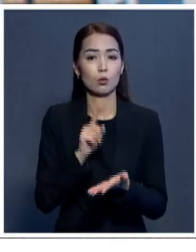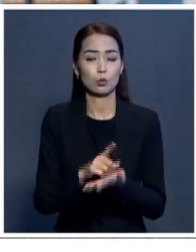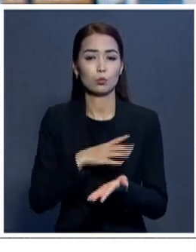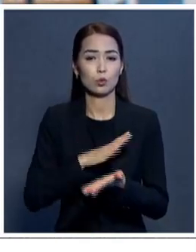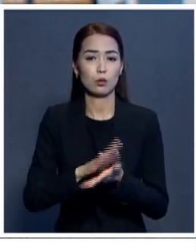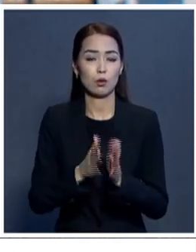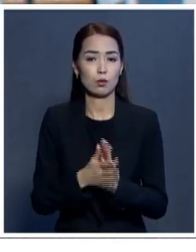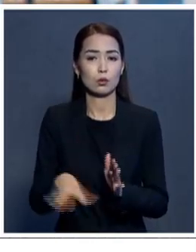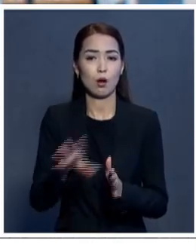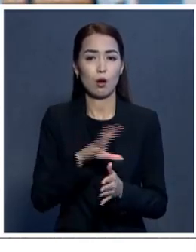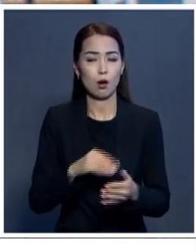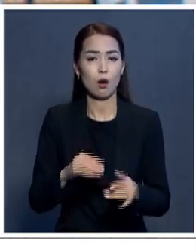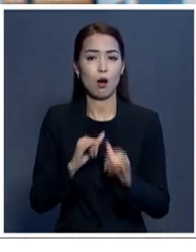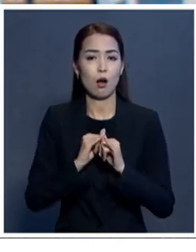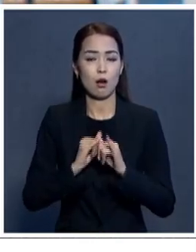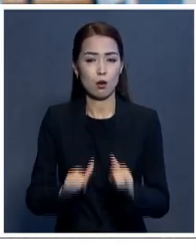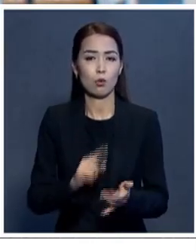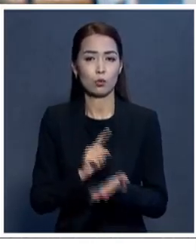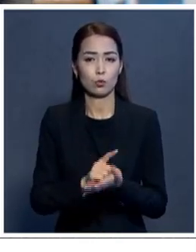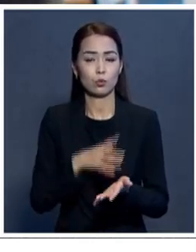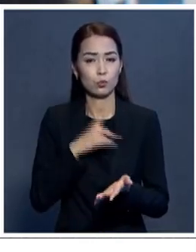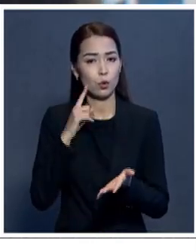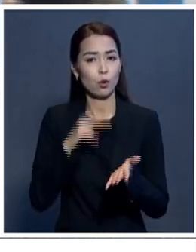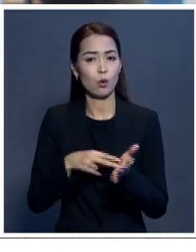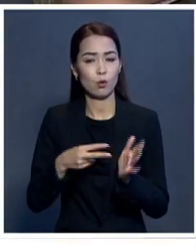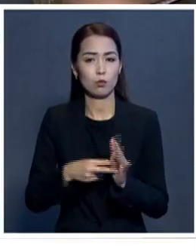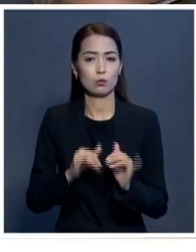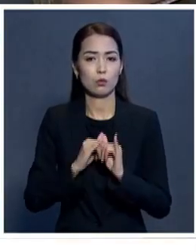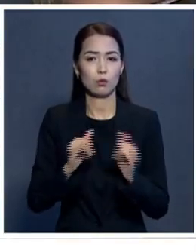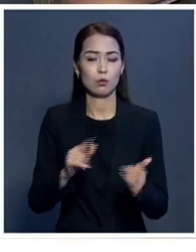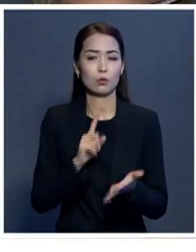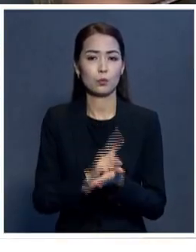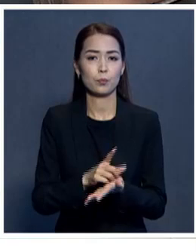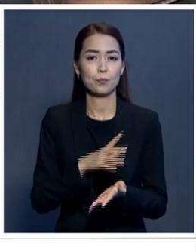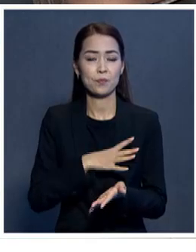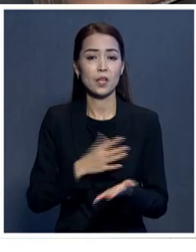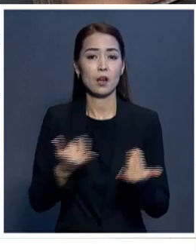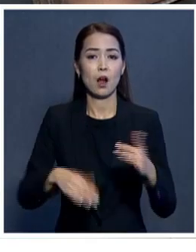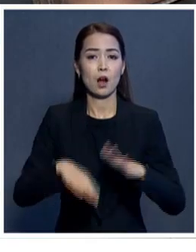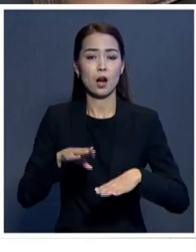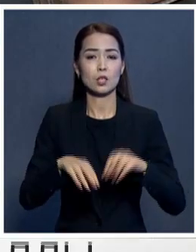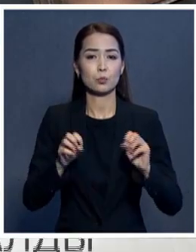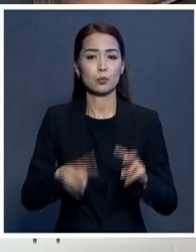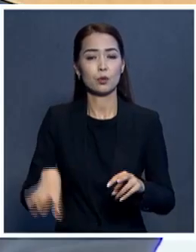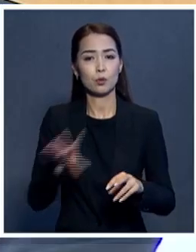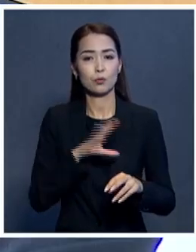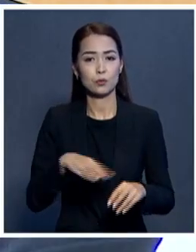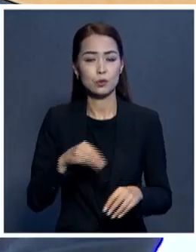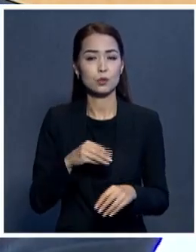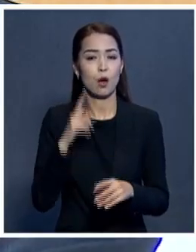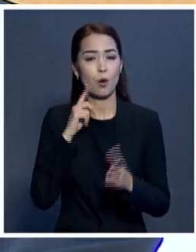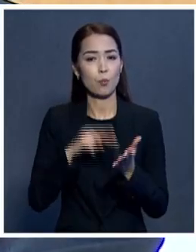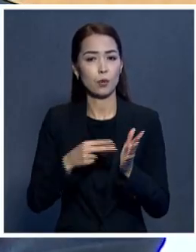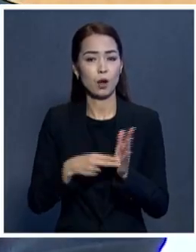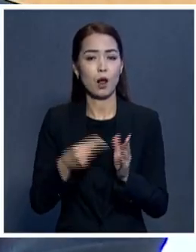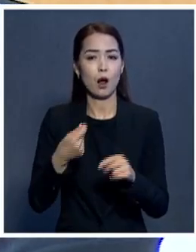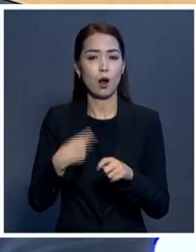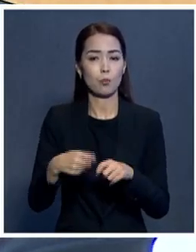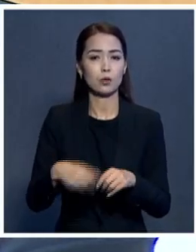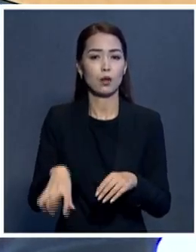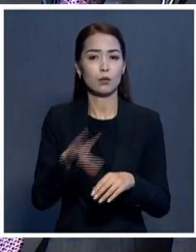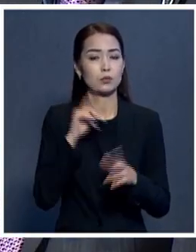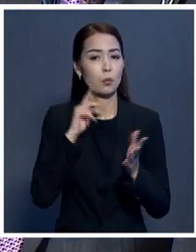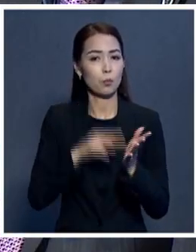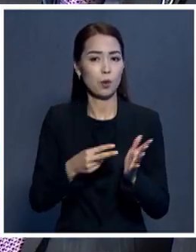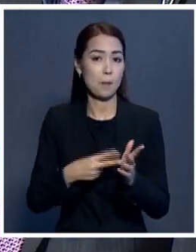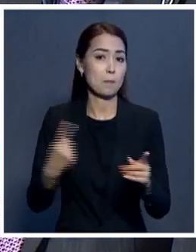Ауыл шаруашылық саласын дамытуға үлкен ықпал етеді деп ойлаймын. Кәсіпкерлердің капиталына берілетін жеңілдетілген қаржыландыру бағдарламасы елімізде